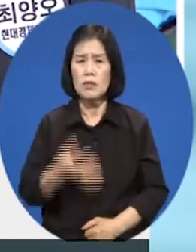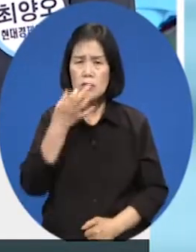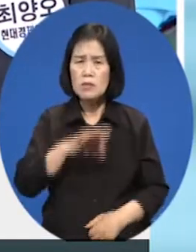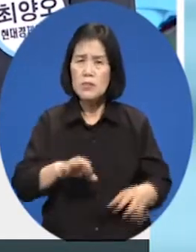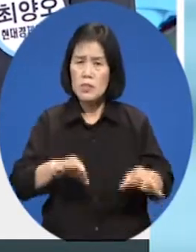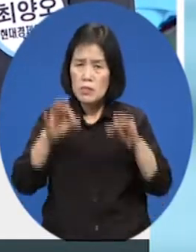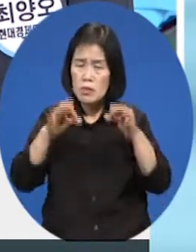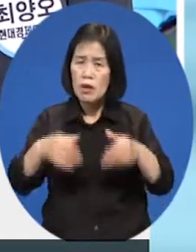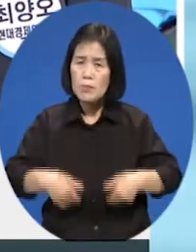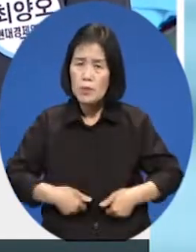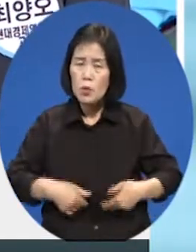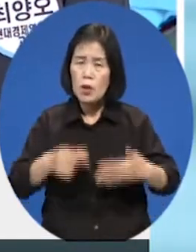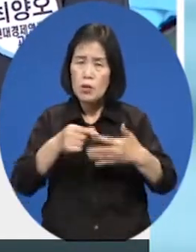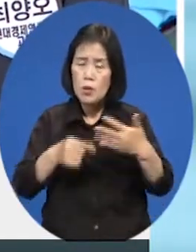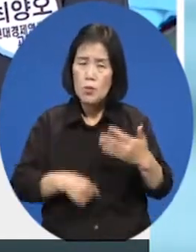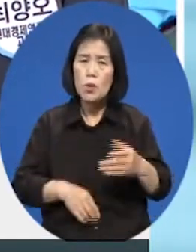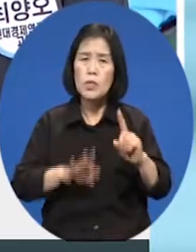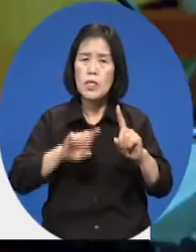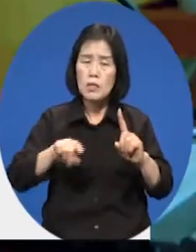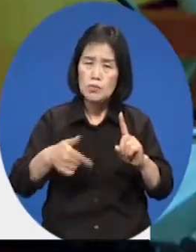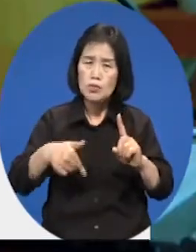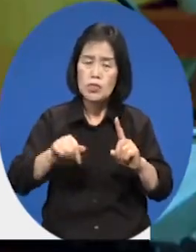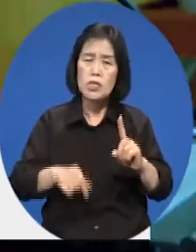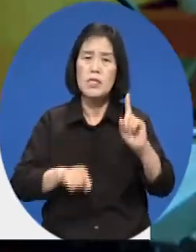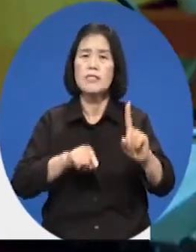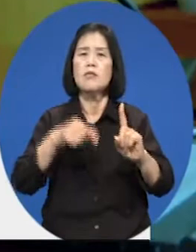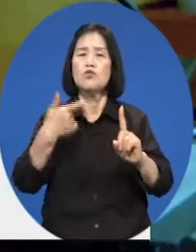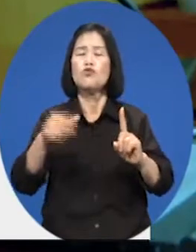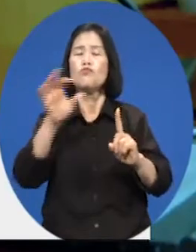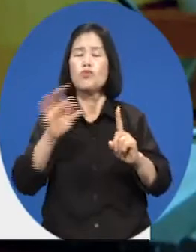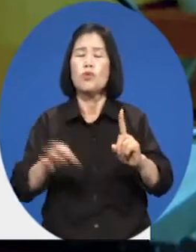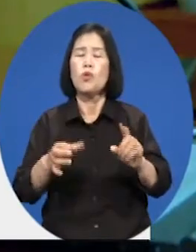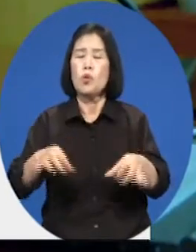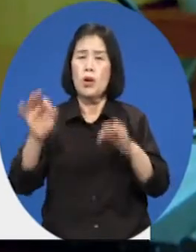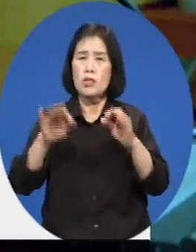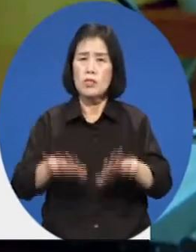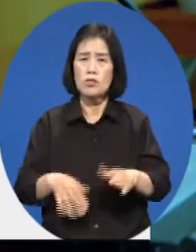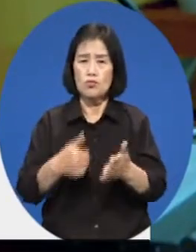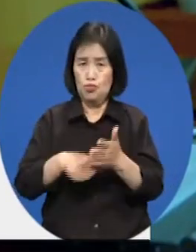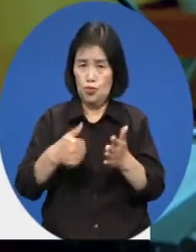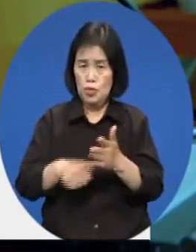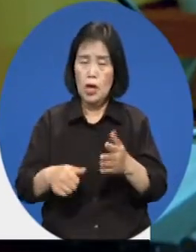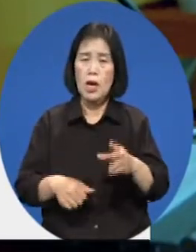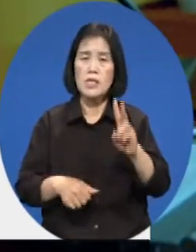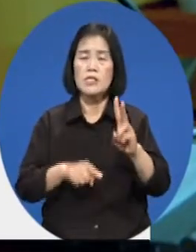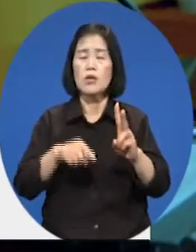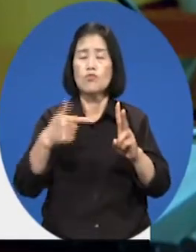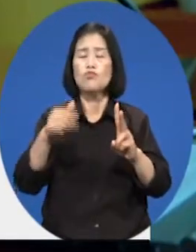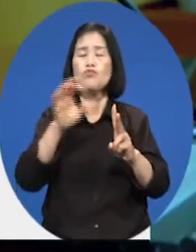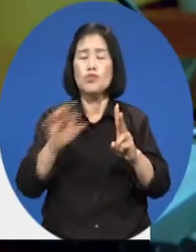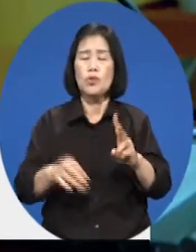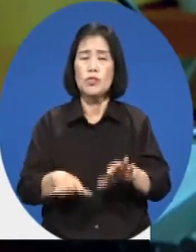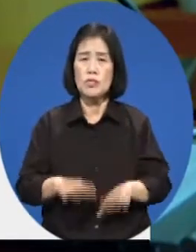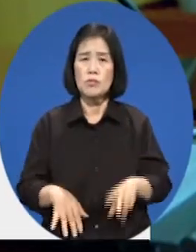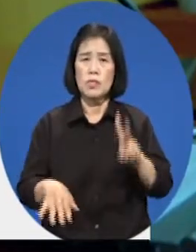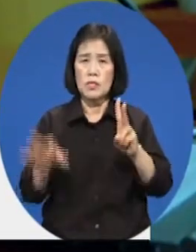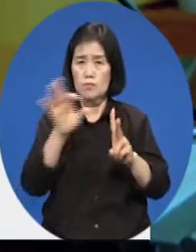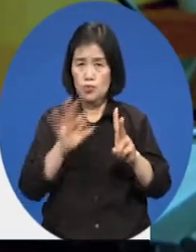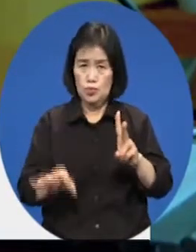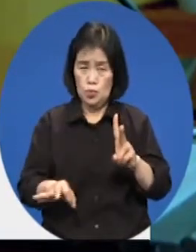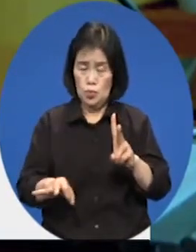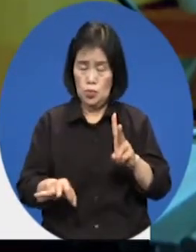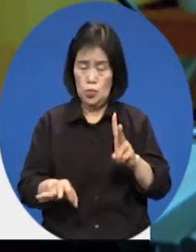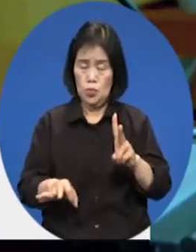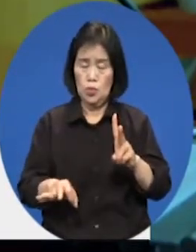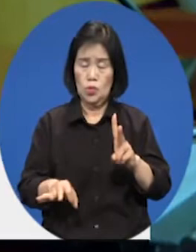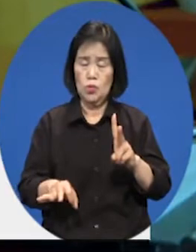되는 요인들은 보면 1분기에만 1.6%가 올랐단 말이죠. 거기다 물가가 지금 2.4%까지 가 있는 부분. 우리나라는 2% 올라가는 걸 인플레이션이라